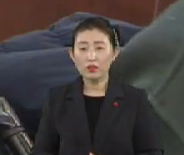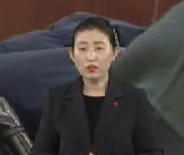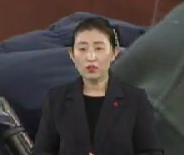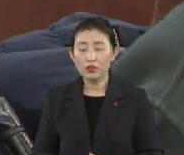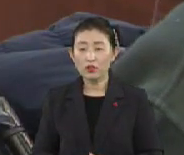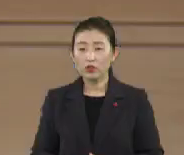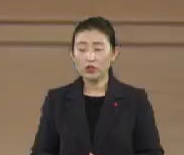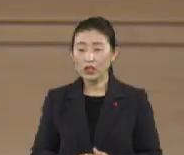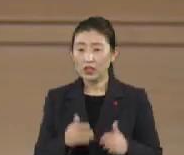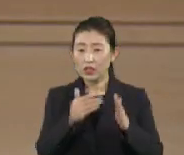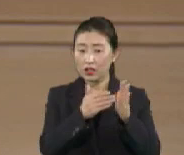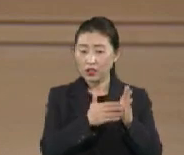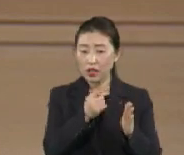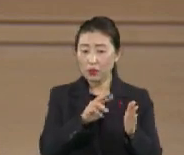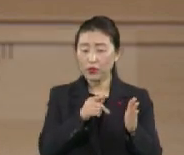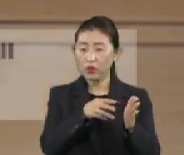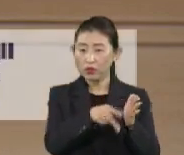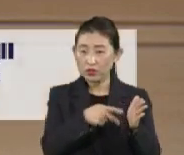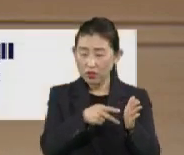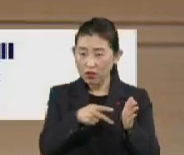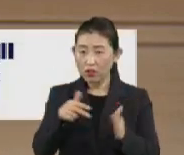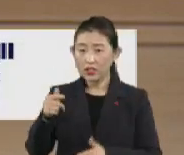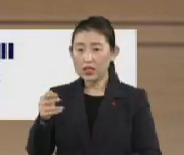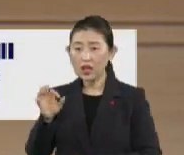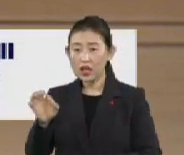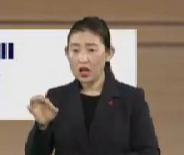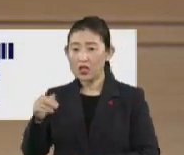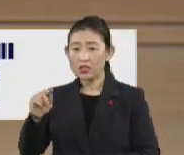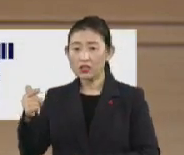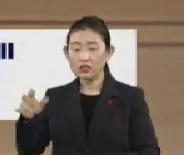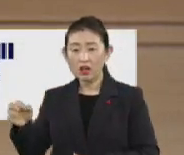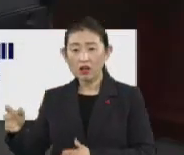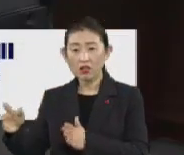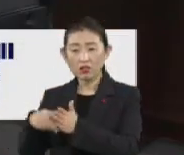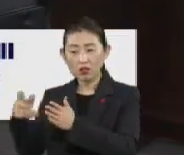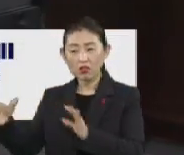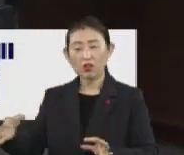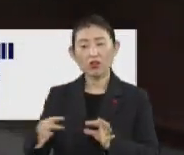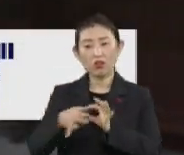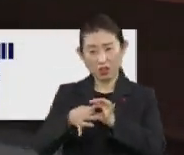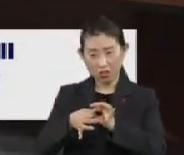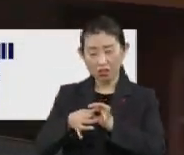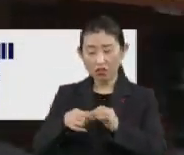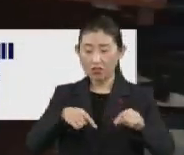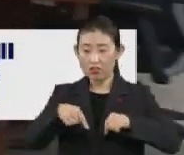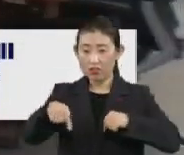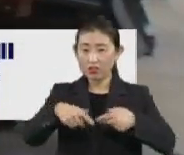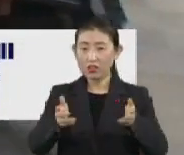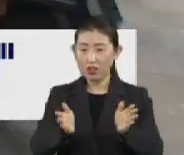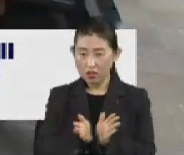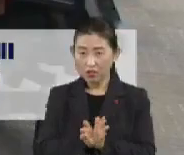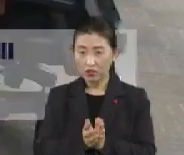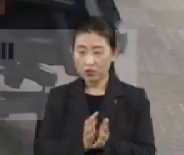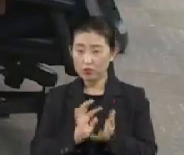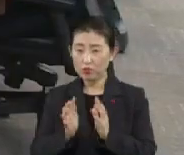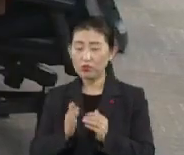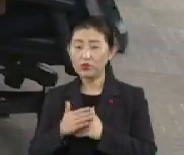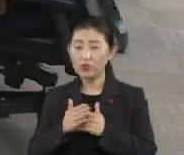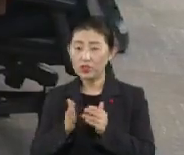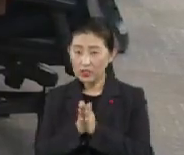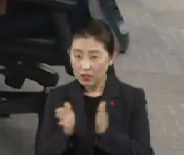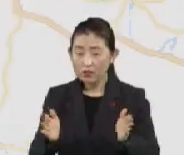서해선 핵심역인 당진 합덕역과 장항선인 아산 신창역을 연결하자는 논의가 지역 정치권을 중심으로